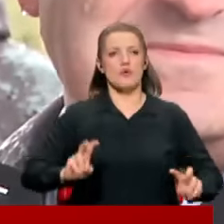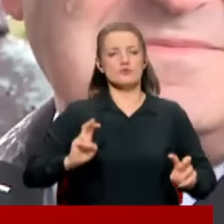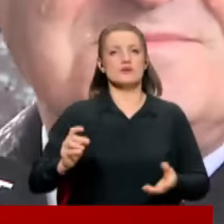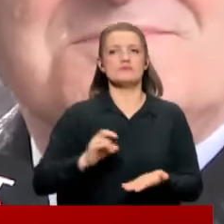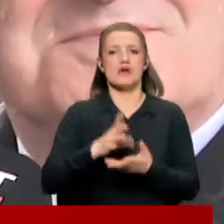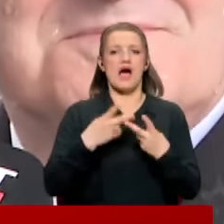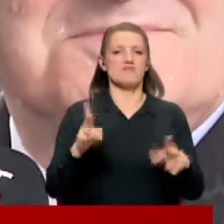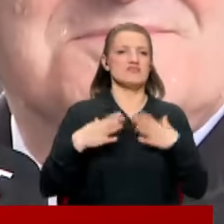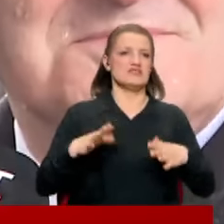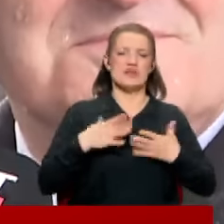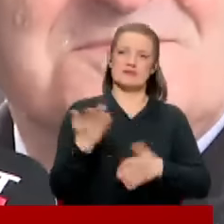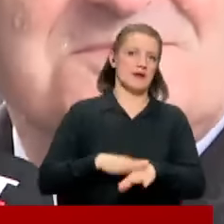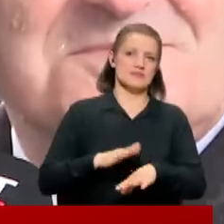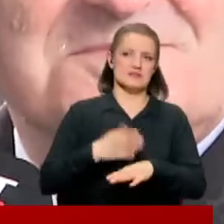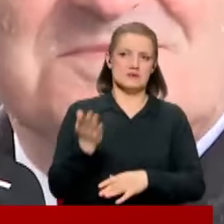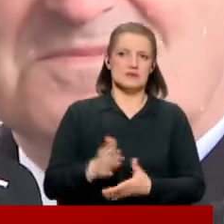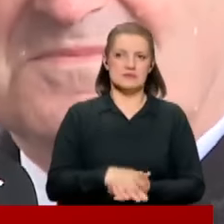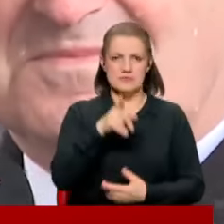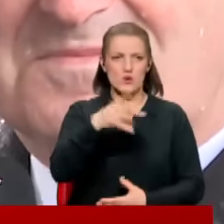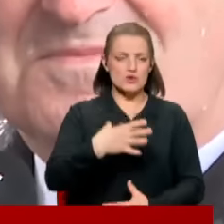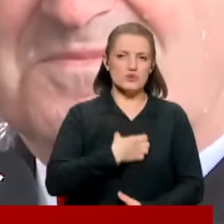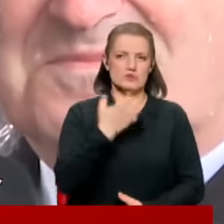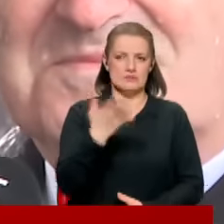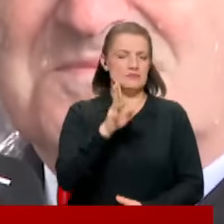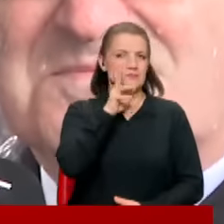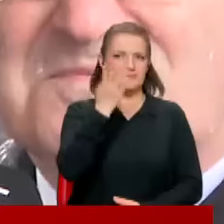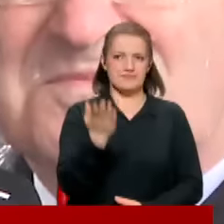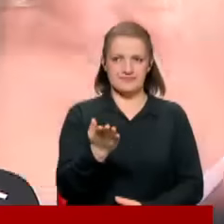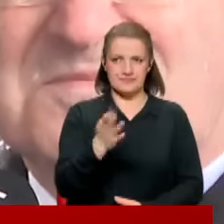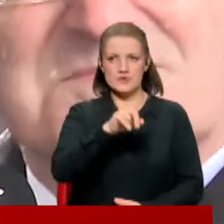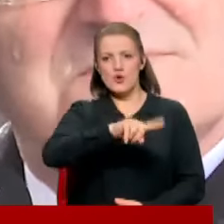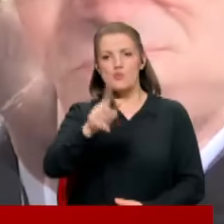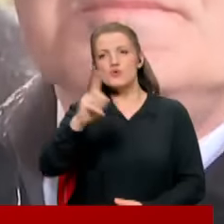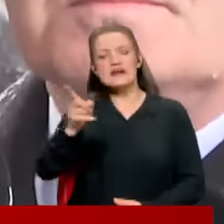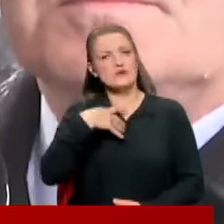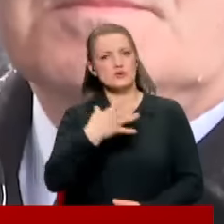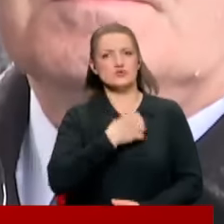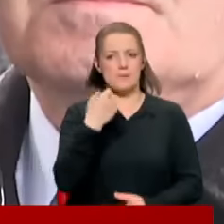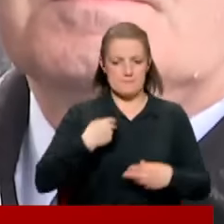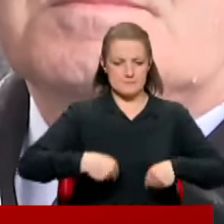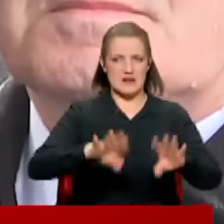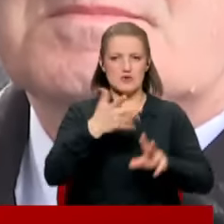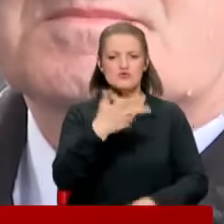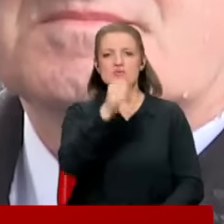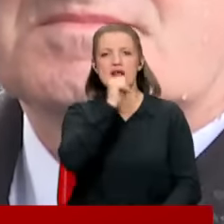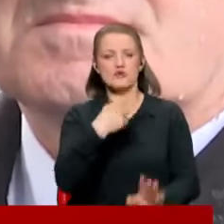olacak, af isteyecek, ne yapsın? Ona da üzülüyorum. Yazık. Öbürlerine de üzülüyorum. Bırak biz 3600 ek göstergeye çıkaralım,